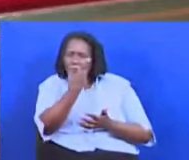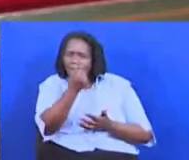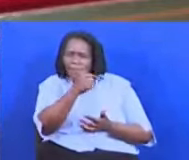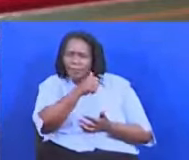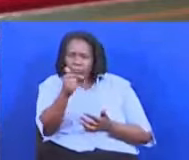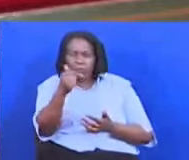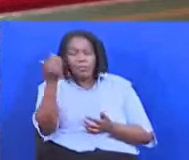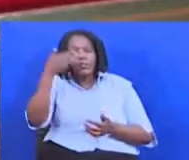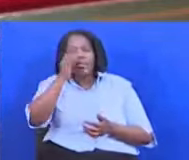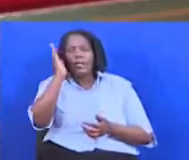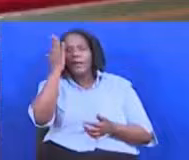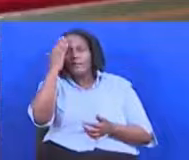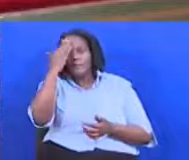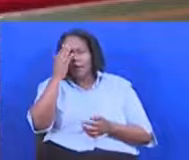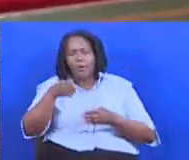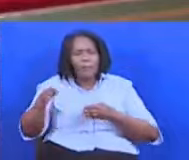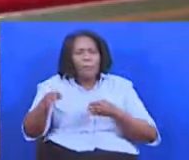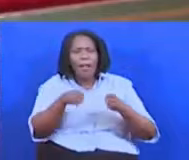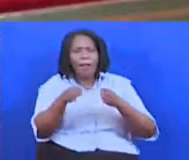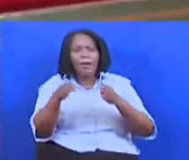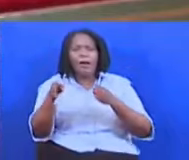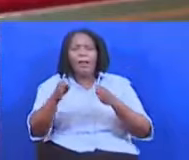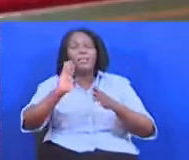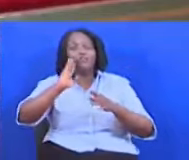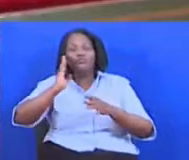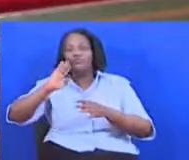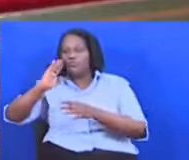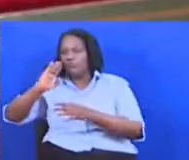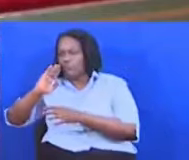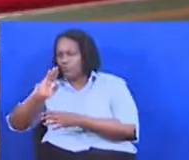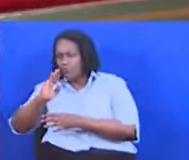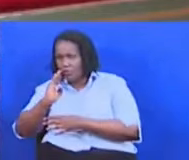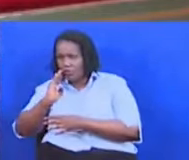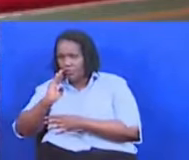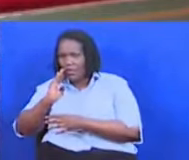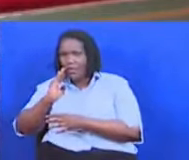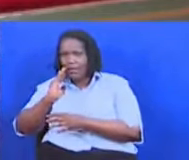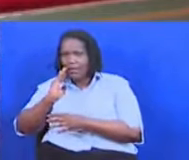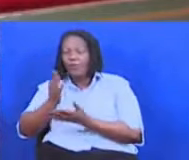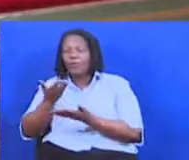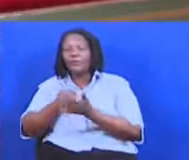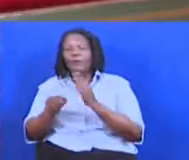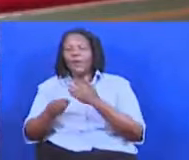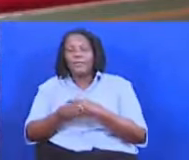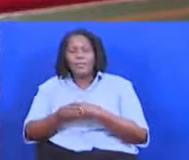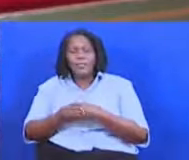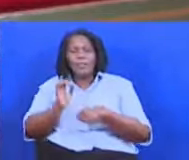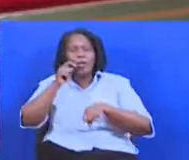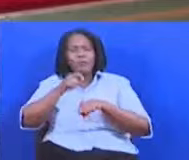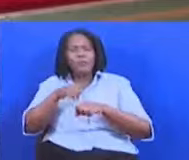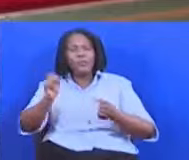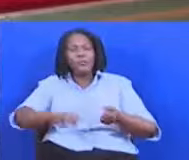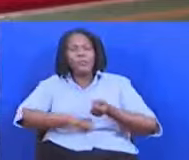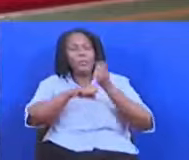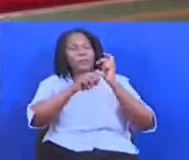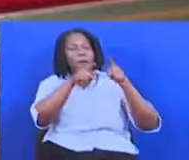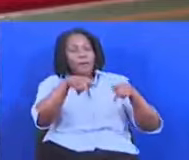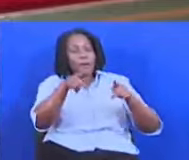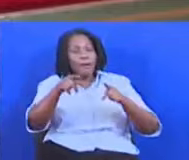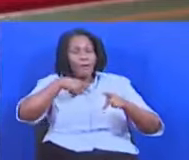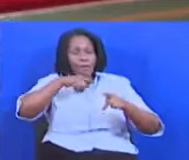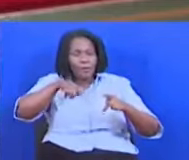inatambua umuhimu wa barabara hizi za TARURA, na hasa kwa sababu zinagusa ustawi wa wananchi, lakini